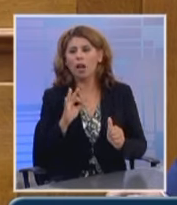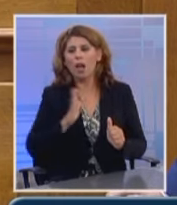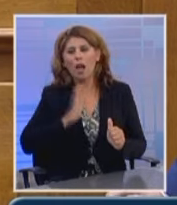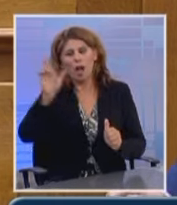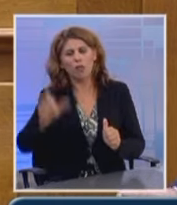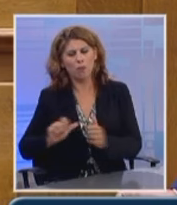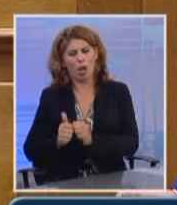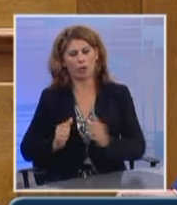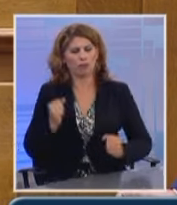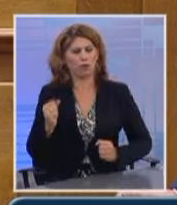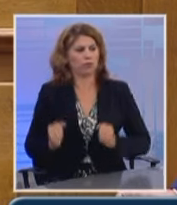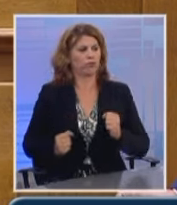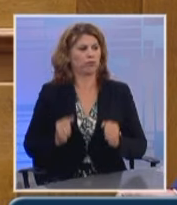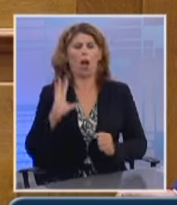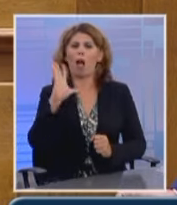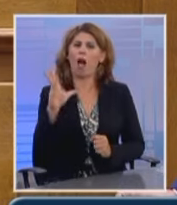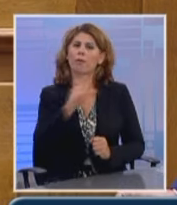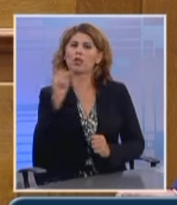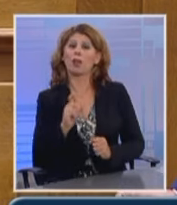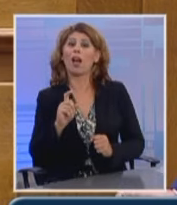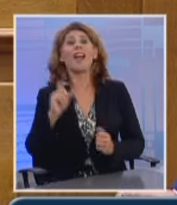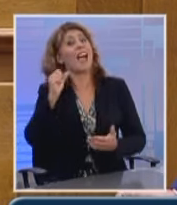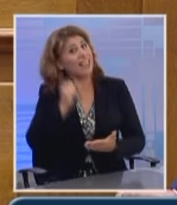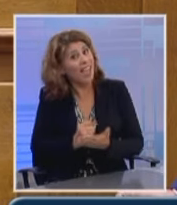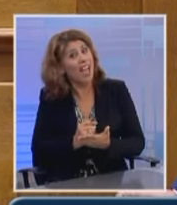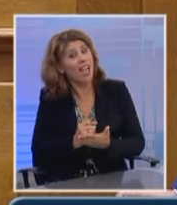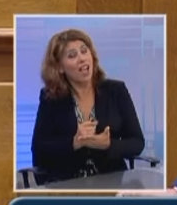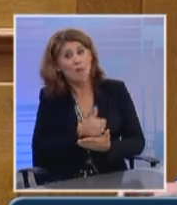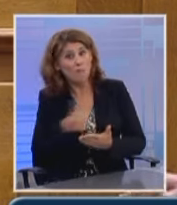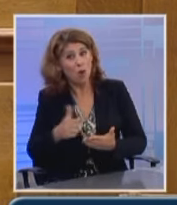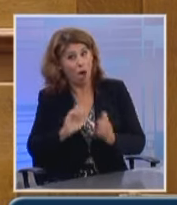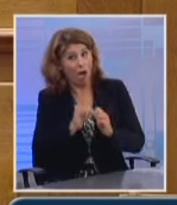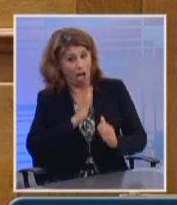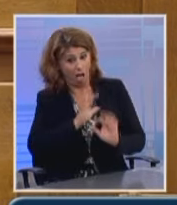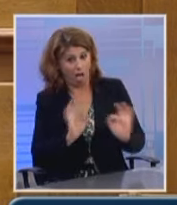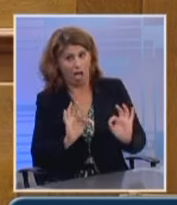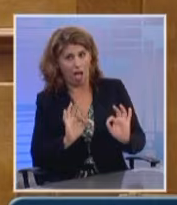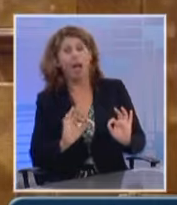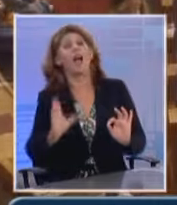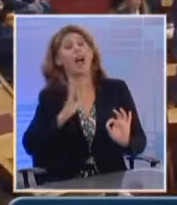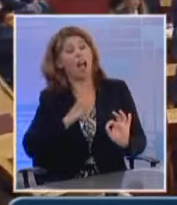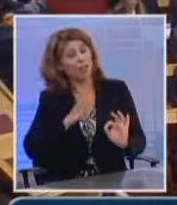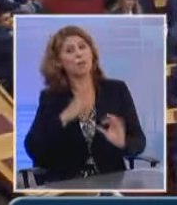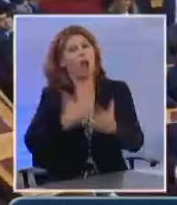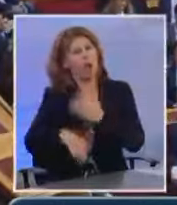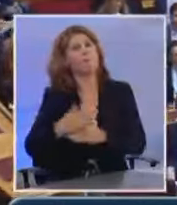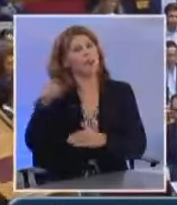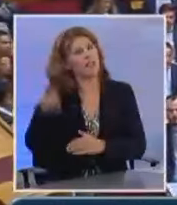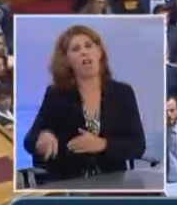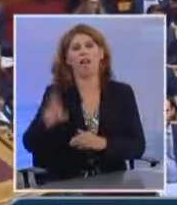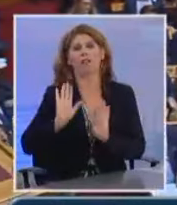άνθρωπο, αλλά και για τον άνθρωπο με ειδικές ανάγκες. Γι' αυτό και προχωράμε σε μία